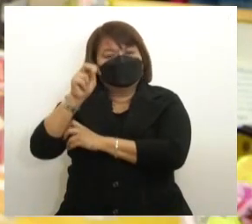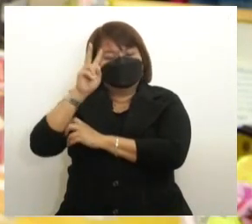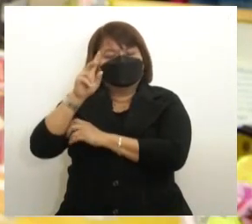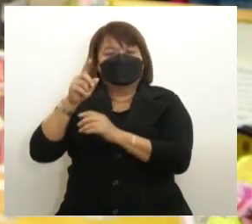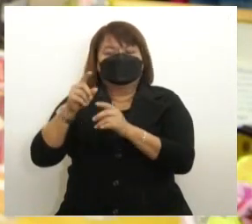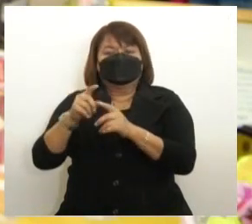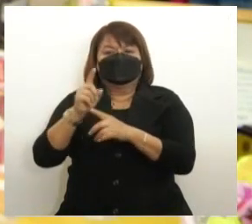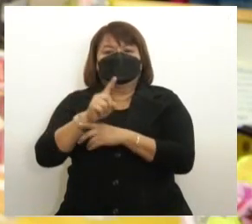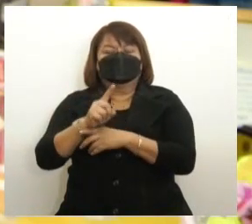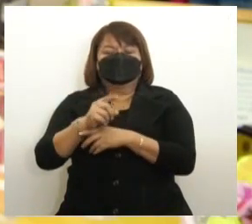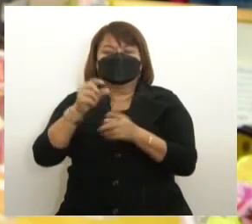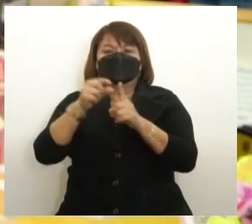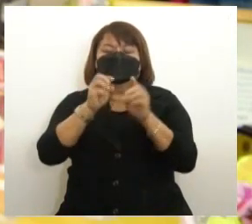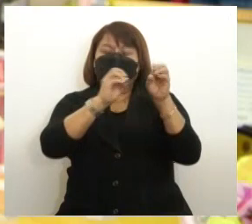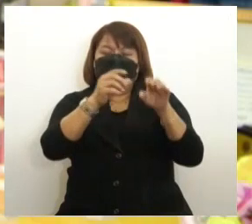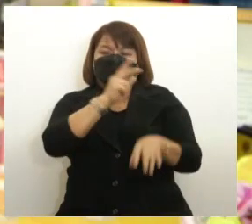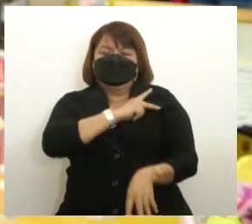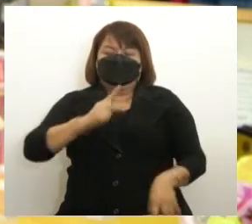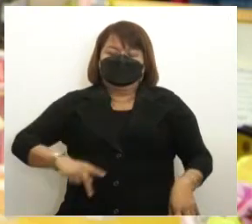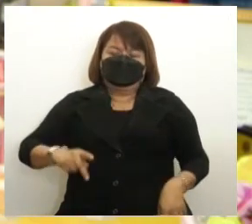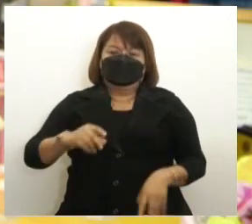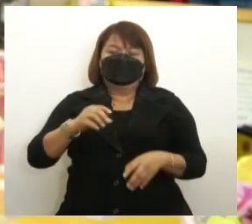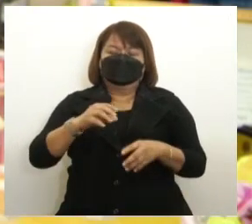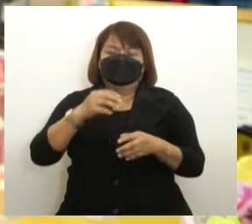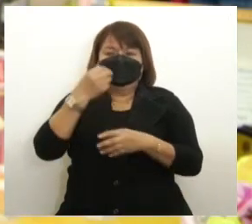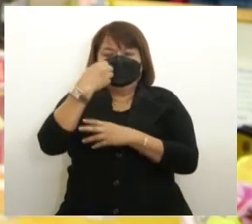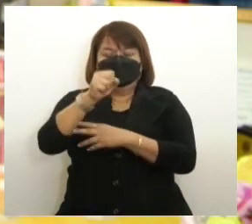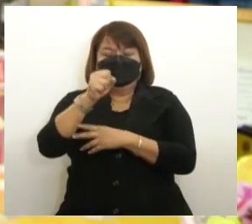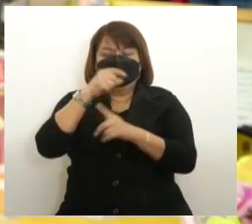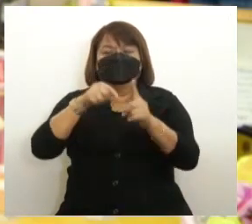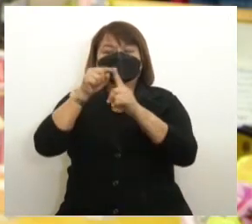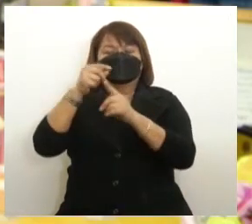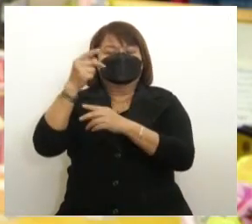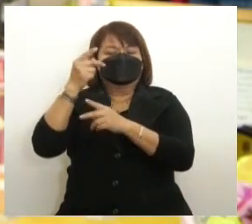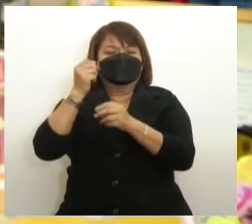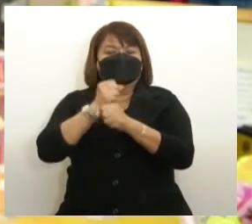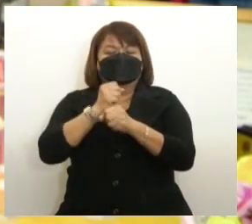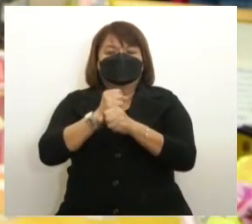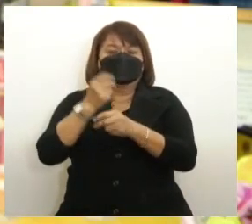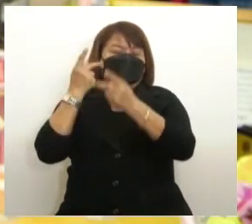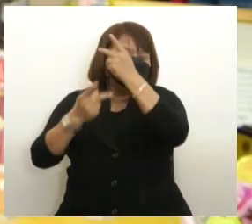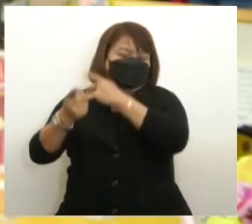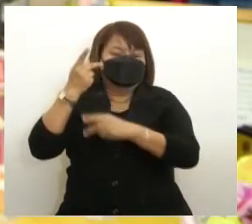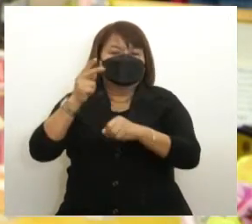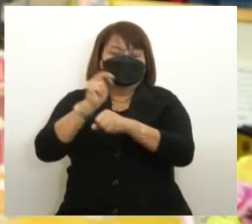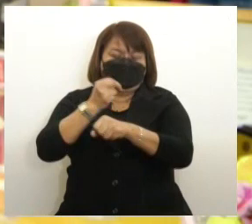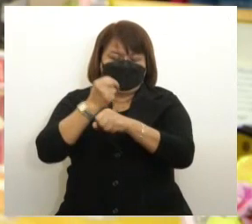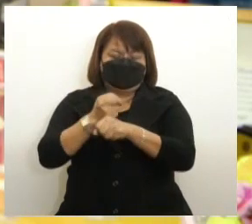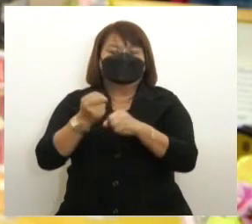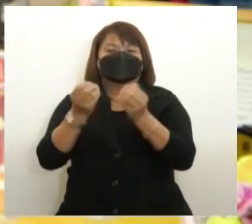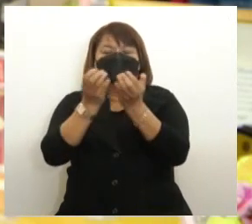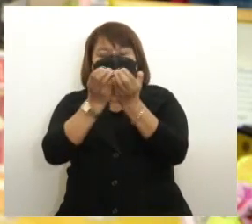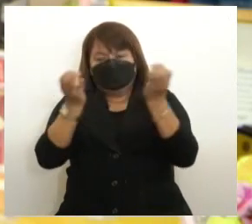ราโชวาทรัชกาลที่10ตู่การปฏิบัติประวัติศาสตร์หน้าที่พลเมืองคุณธรรมจริยธรร